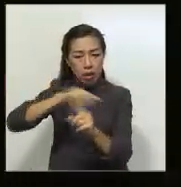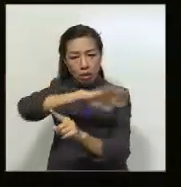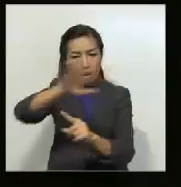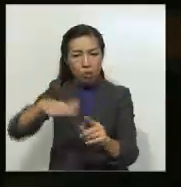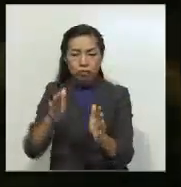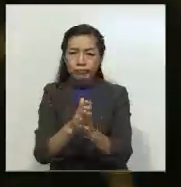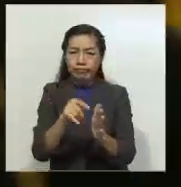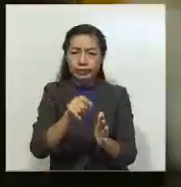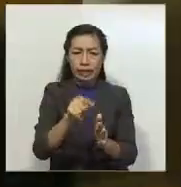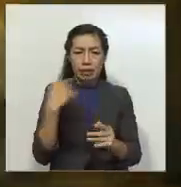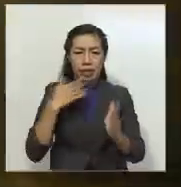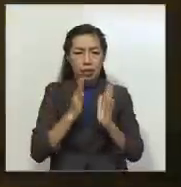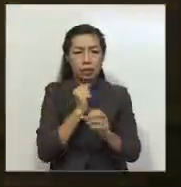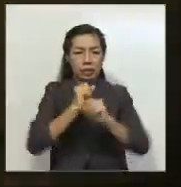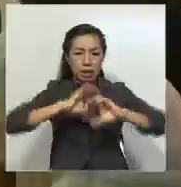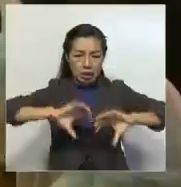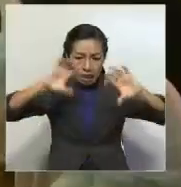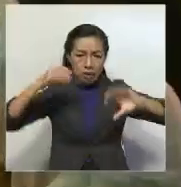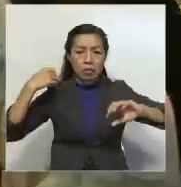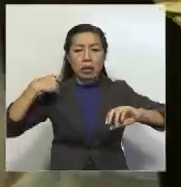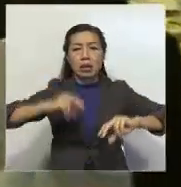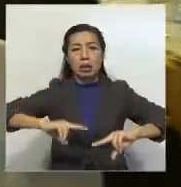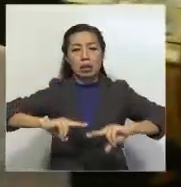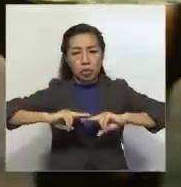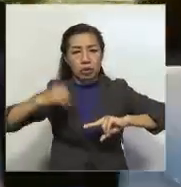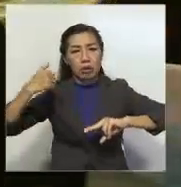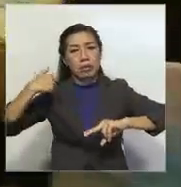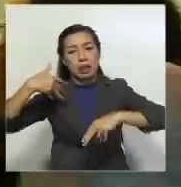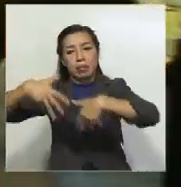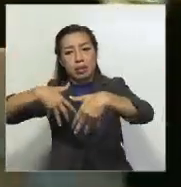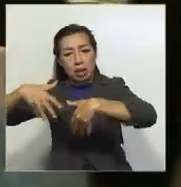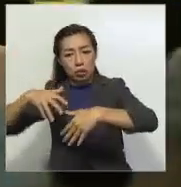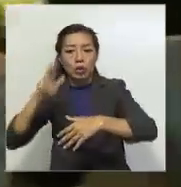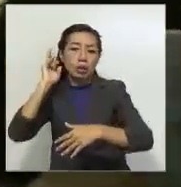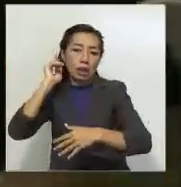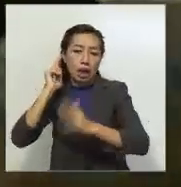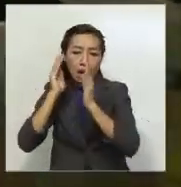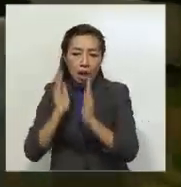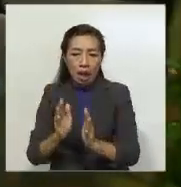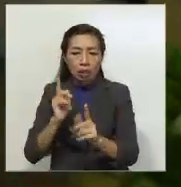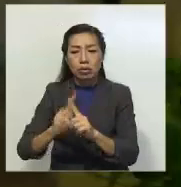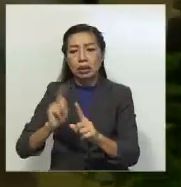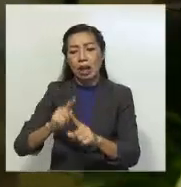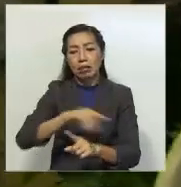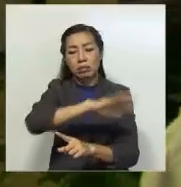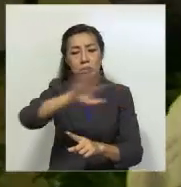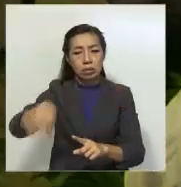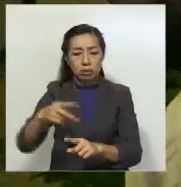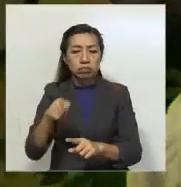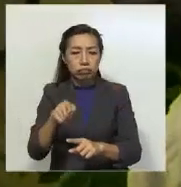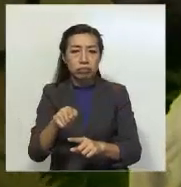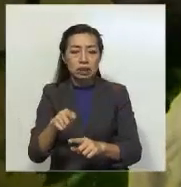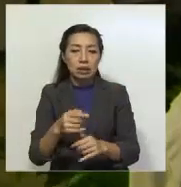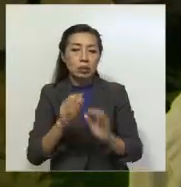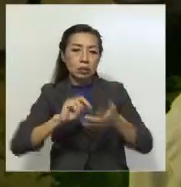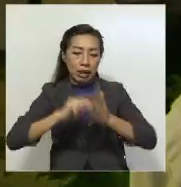ะครับไม่ว่าจะเป็นภาคราชการก็มีนะครับภาคเอกชนภาคประชาชนสื่อมวลชนนะครับที่ไปทำข่าวในพื้นที่ก็ให้ความสำคัญ